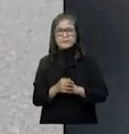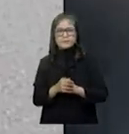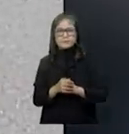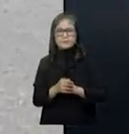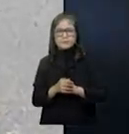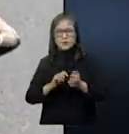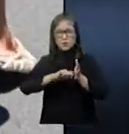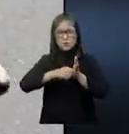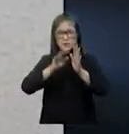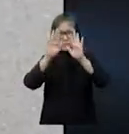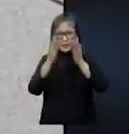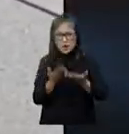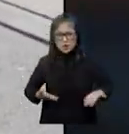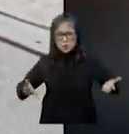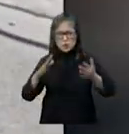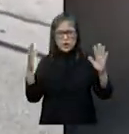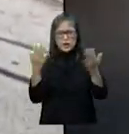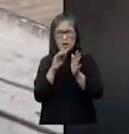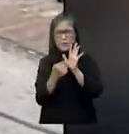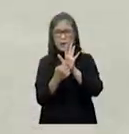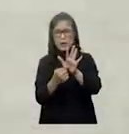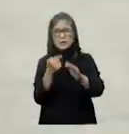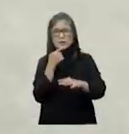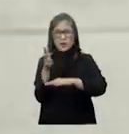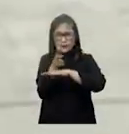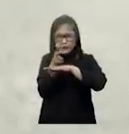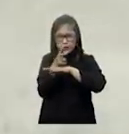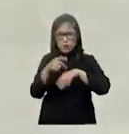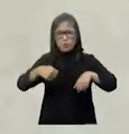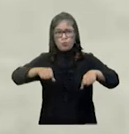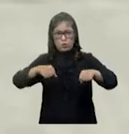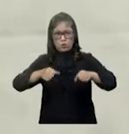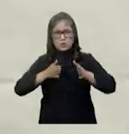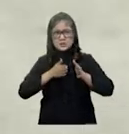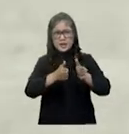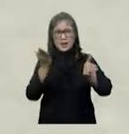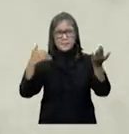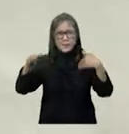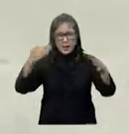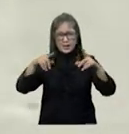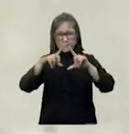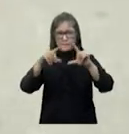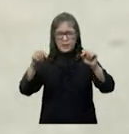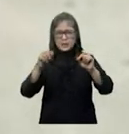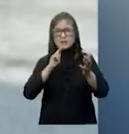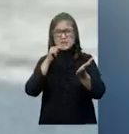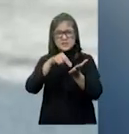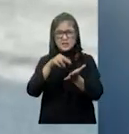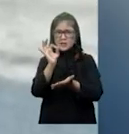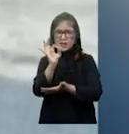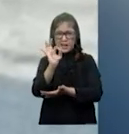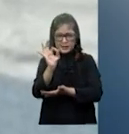Sejumlah akun media sosial ramai mengunggah foto dan rekaman video kendaraan bermotor di jalanan Bali menggunakan plat nomor kendaraan ilegal. Tidak